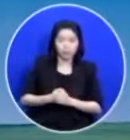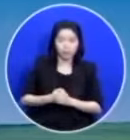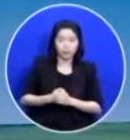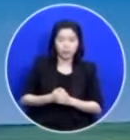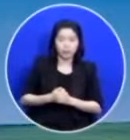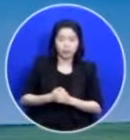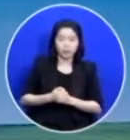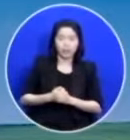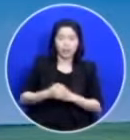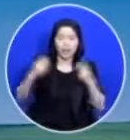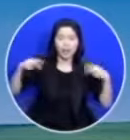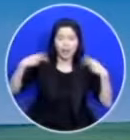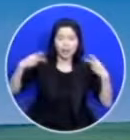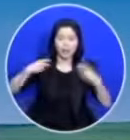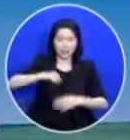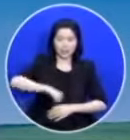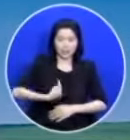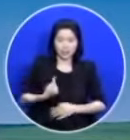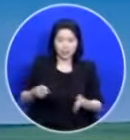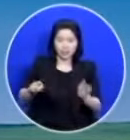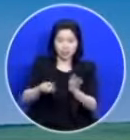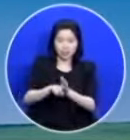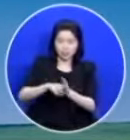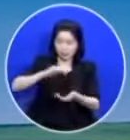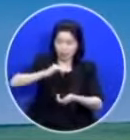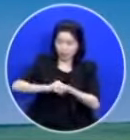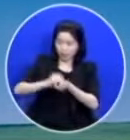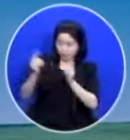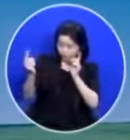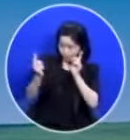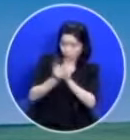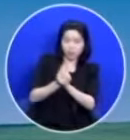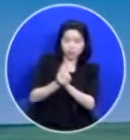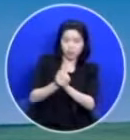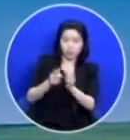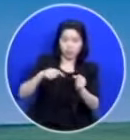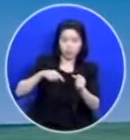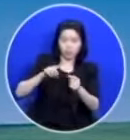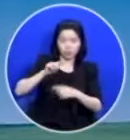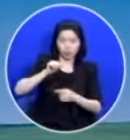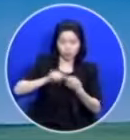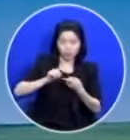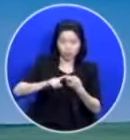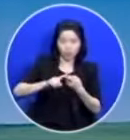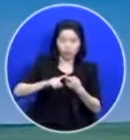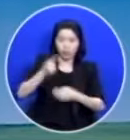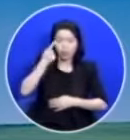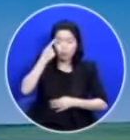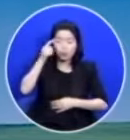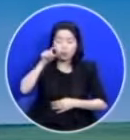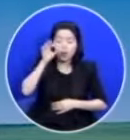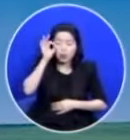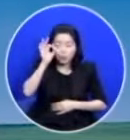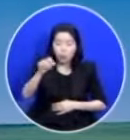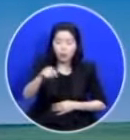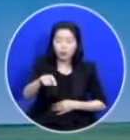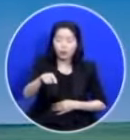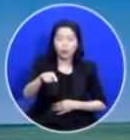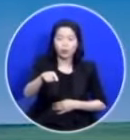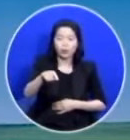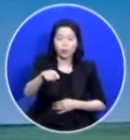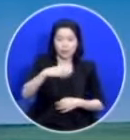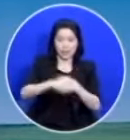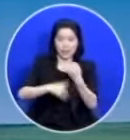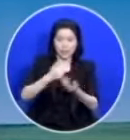것일까요 엘리야가 자신의 믿음의 한계에 직면한 것은 눈에 보이는 것에서 하나님을 찾았기